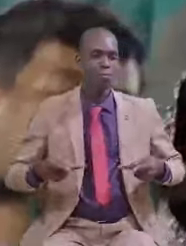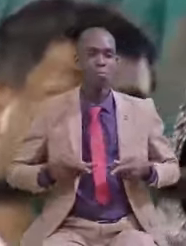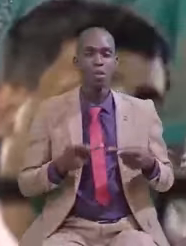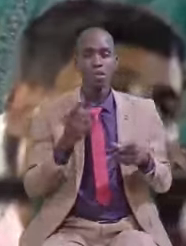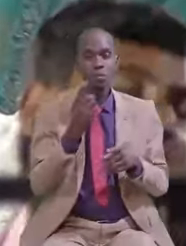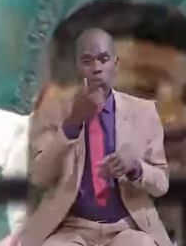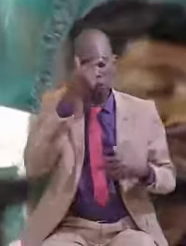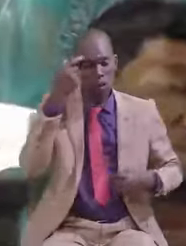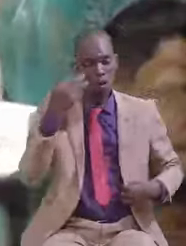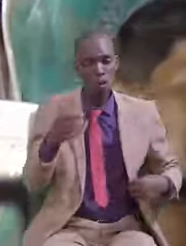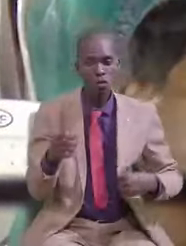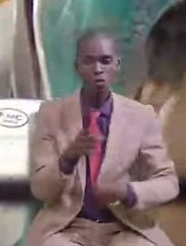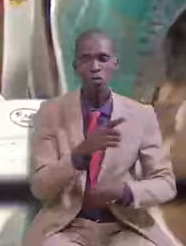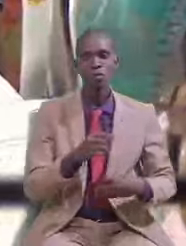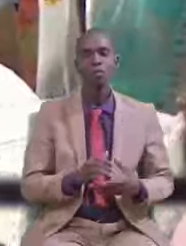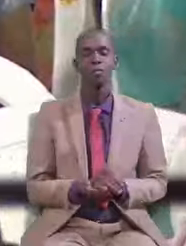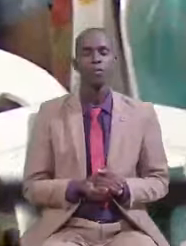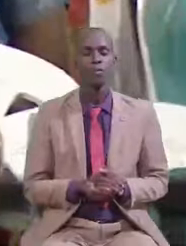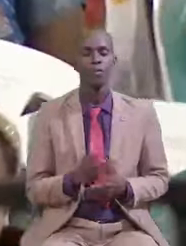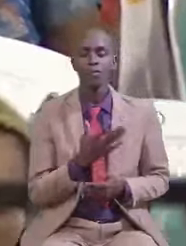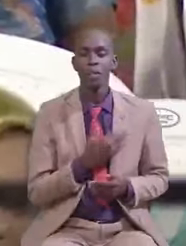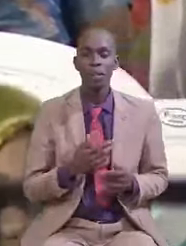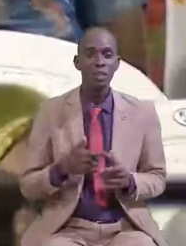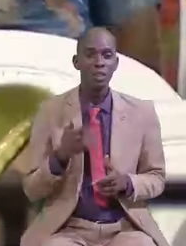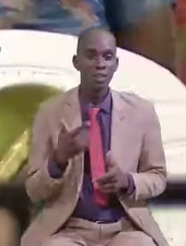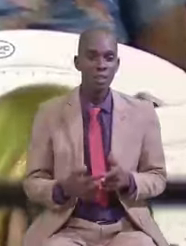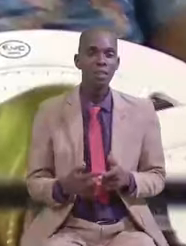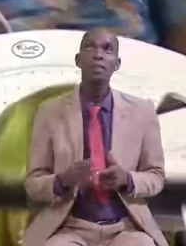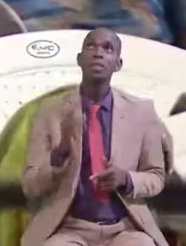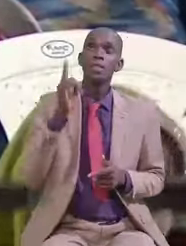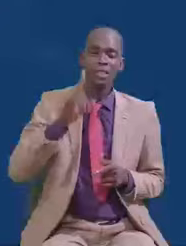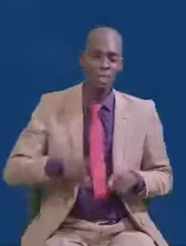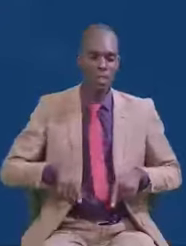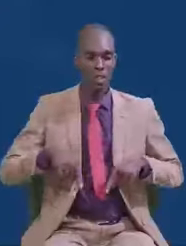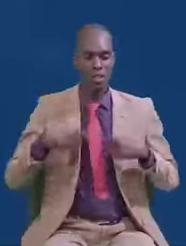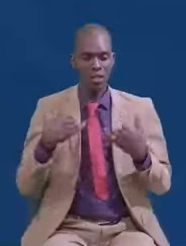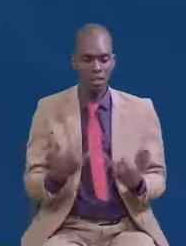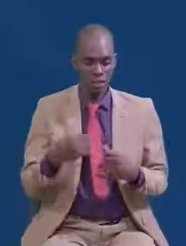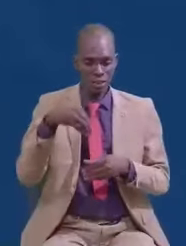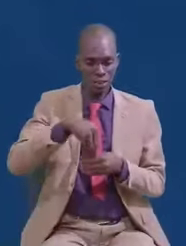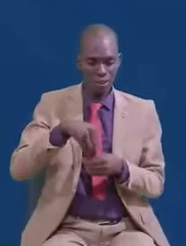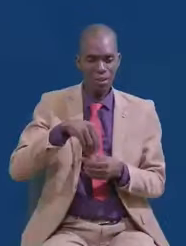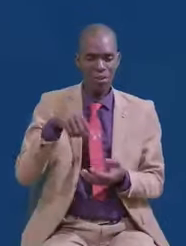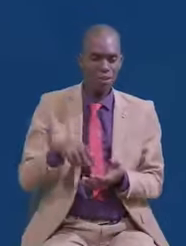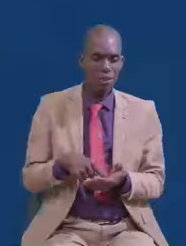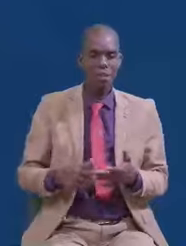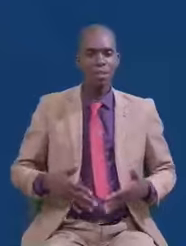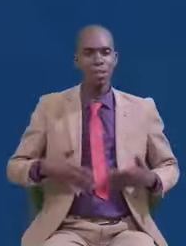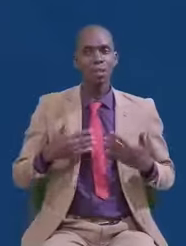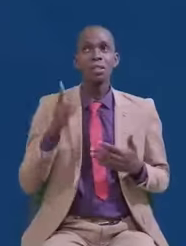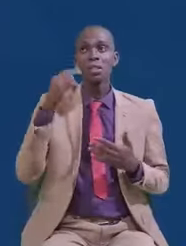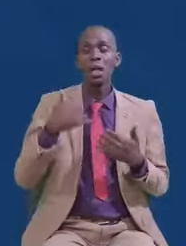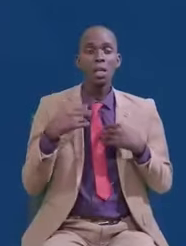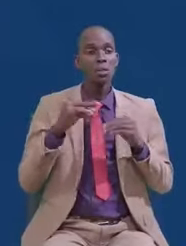vous. Il a vécu dans ce monde. Il n'avait pas où mettre sa